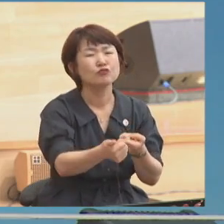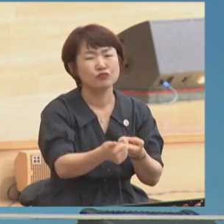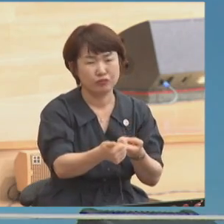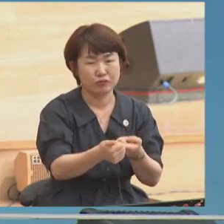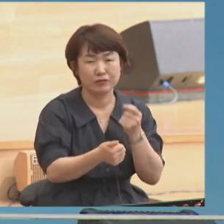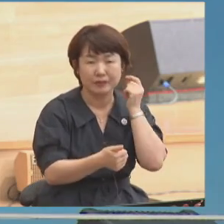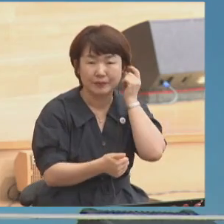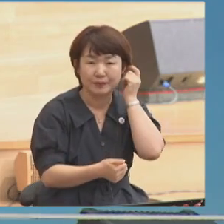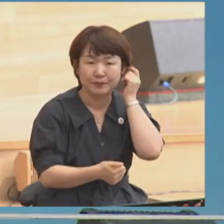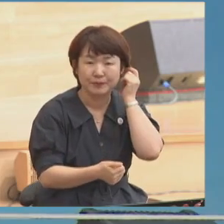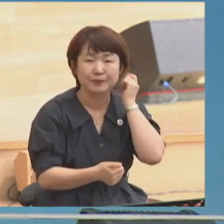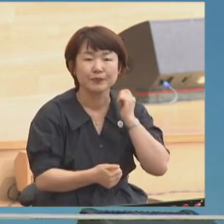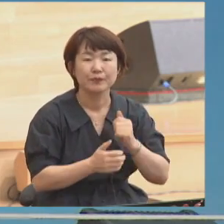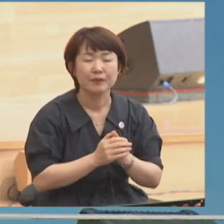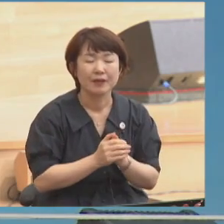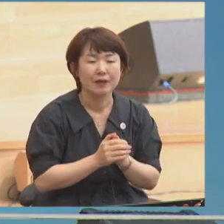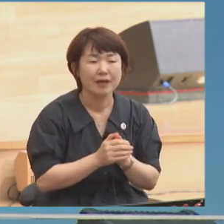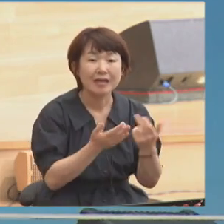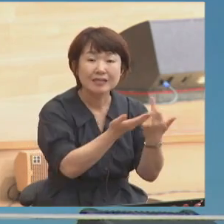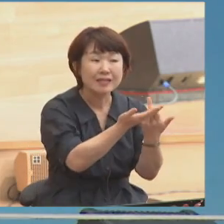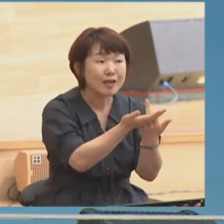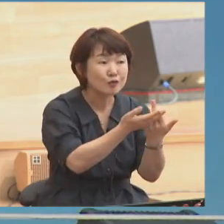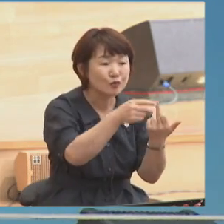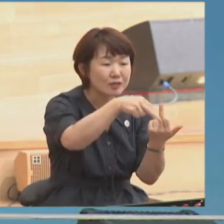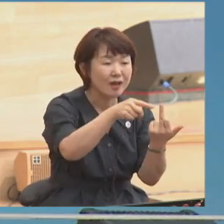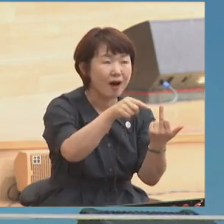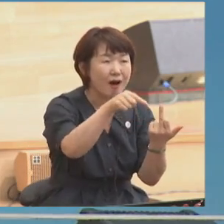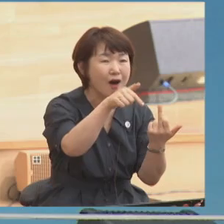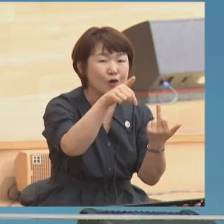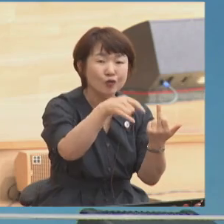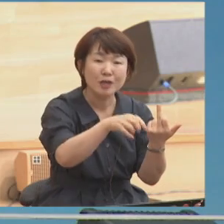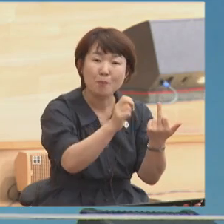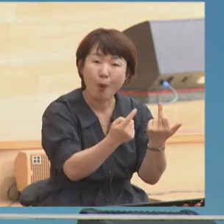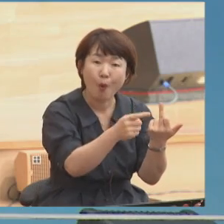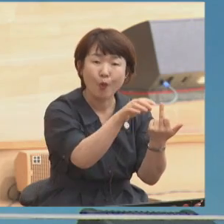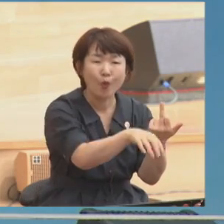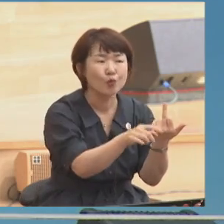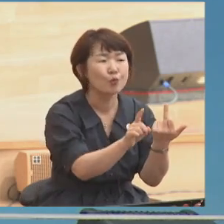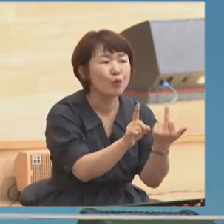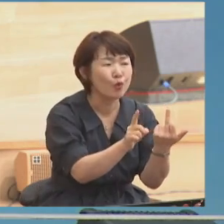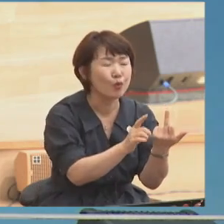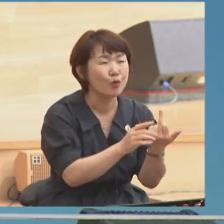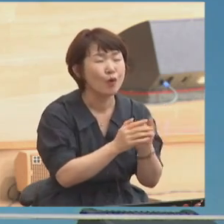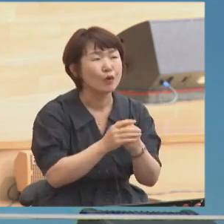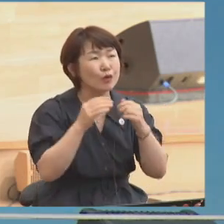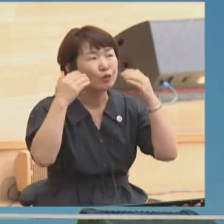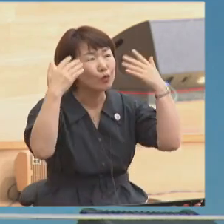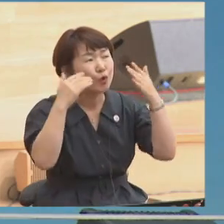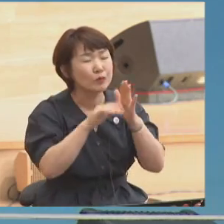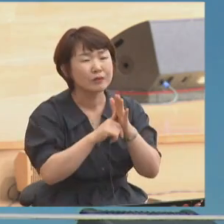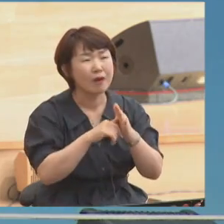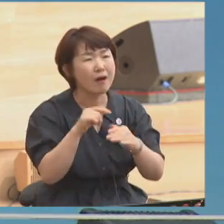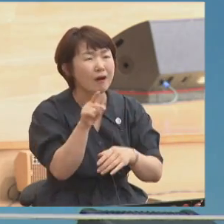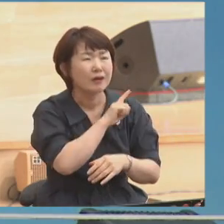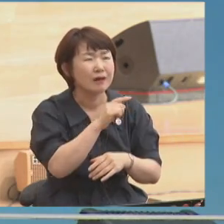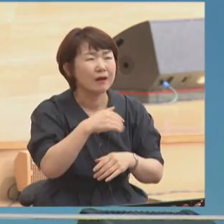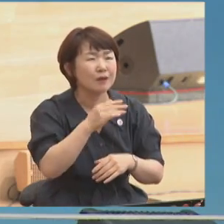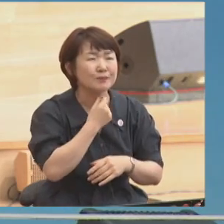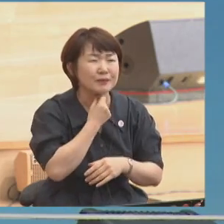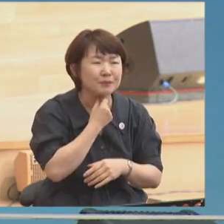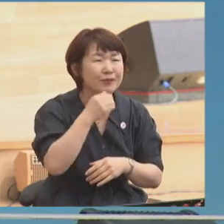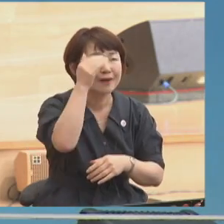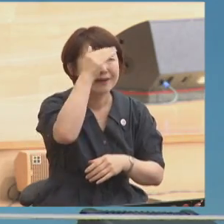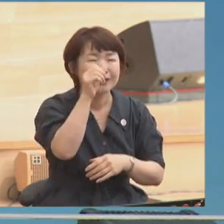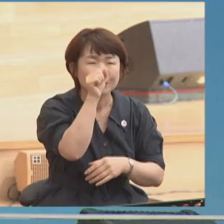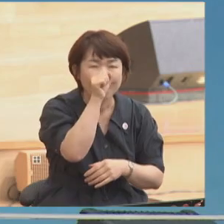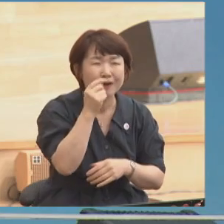한 거예요. 여러분 제주 서귀포 그러면 정말로 이 여름에 휴가도 가고 경치